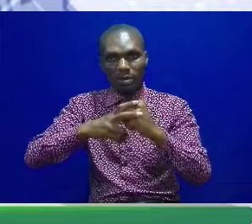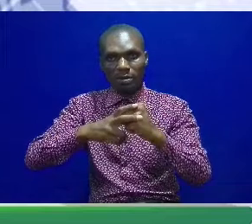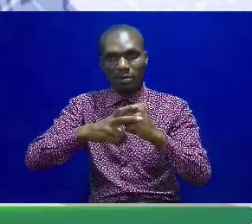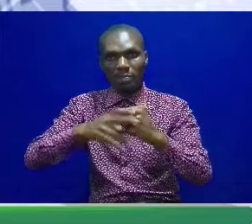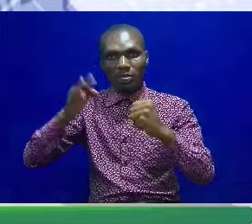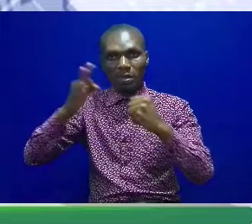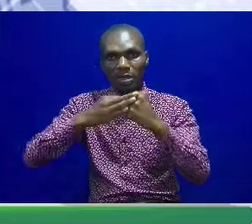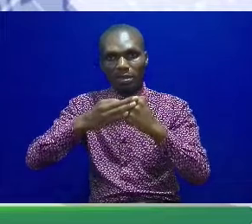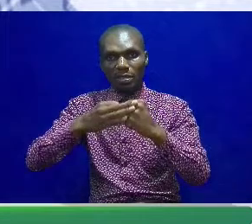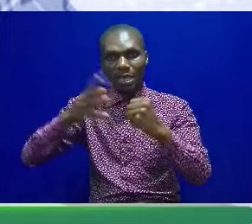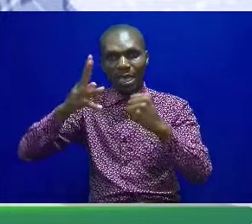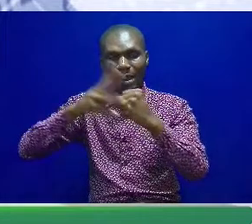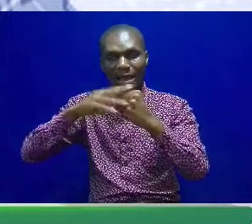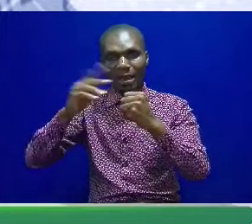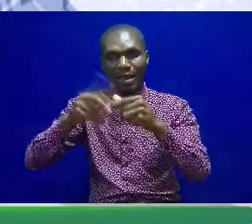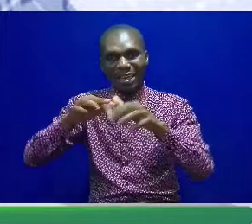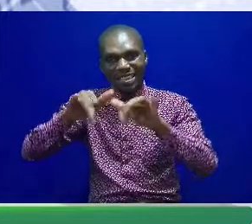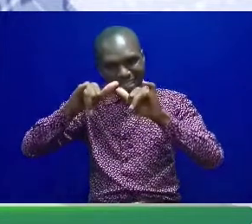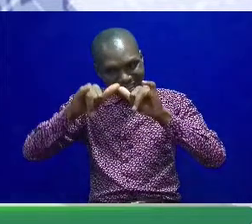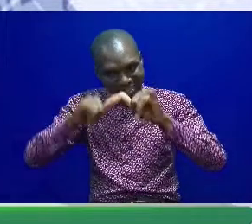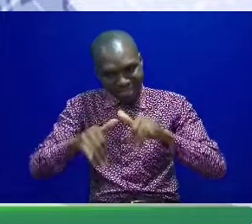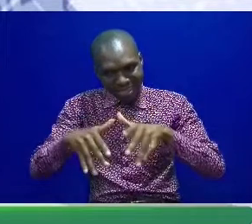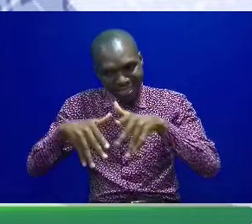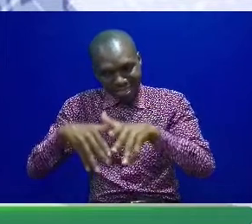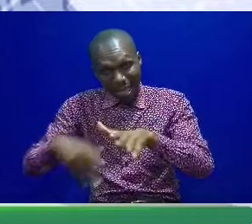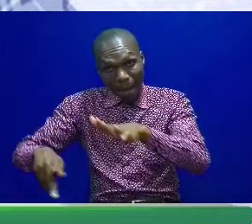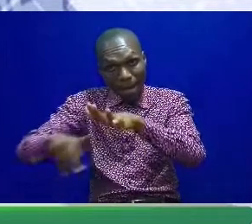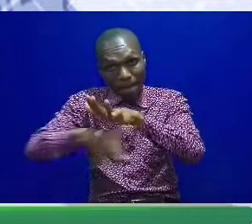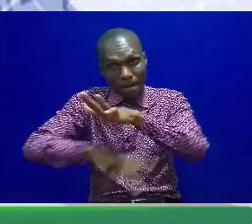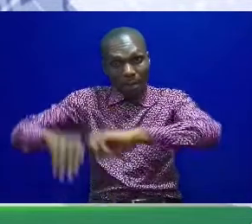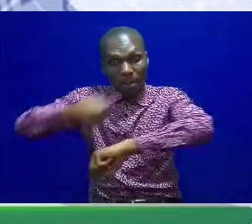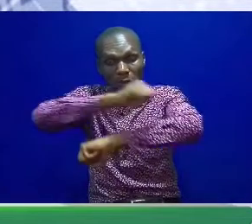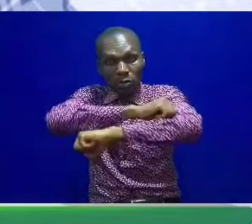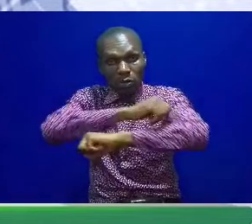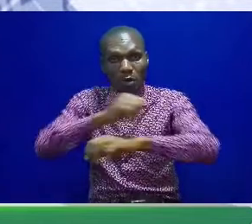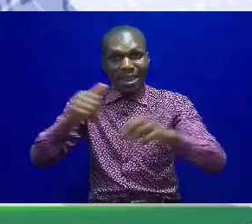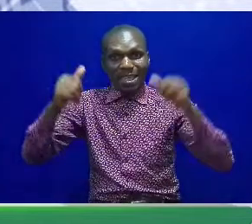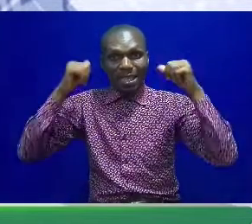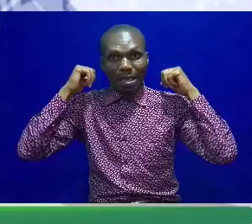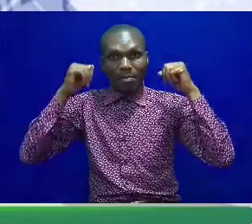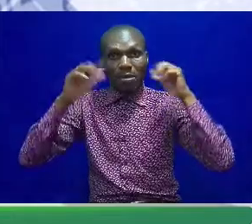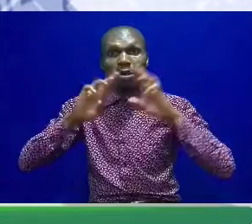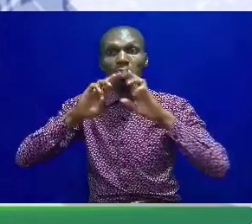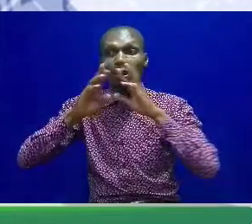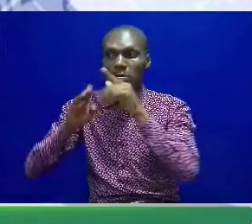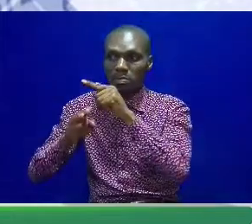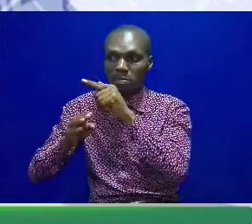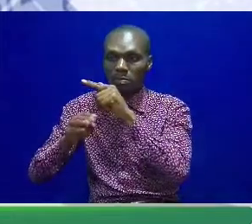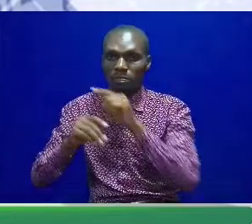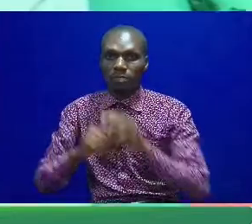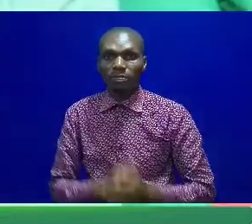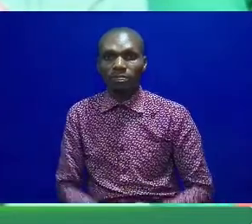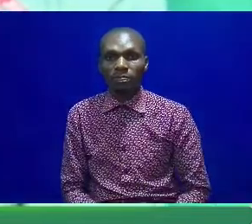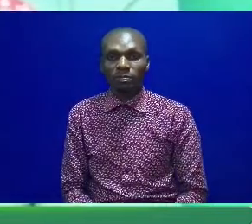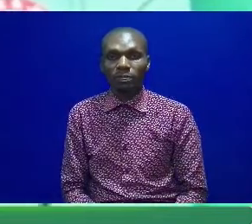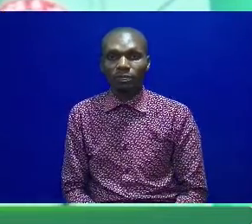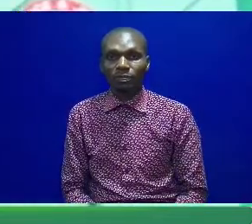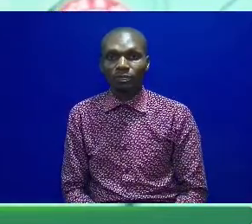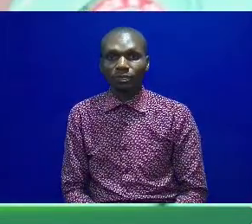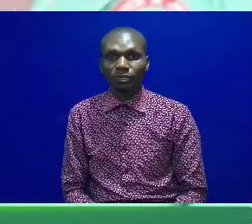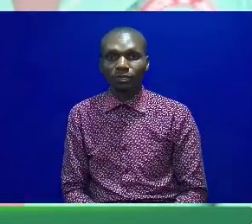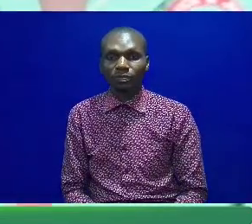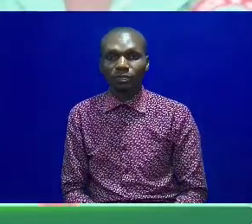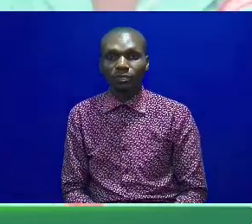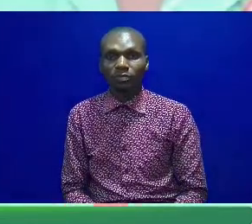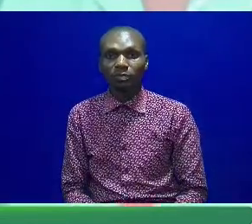7 8 na 9 nyabaji gutgara si skuru chubro somoli kito job mangi natore ni robotu rwa senjera ayo bikirana Ababuata